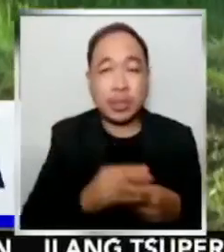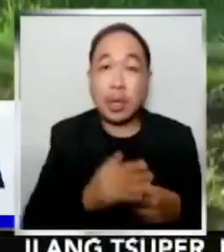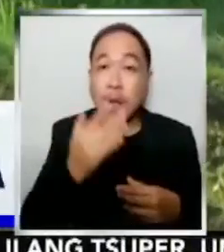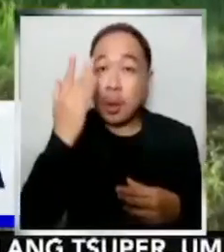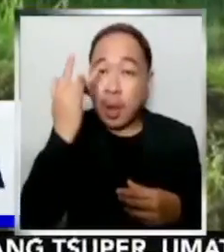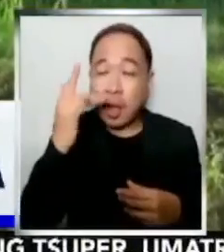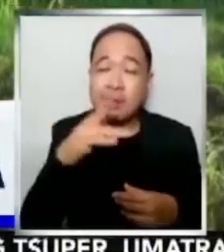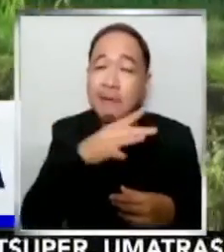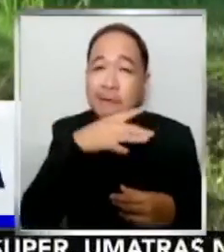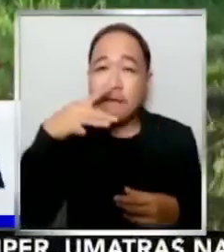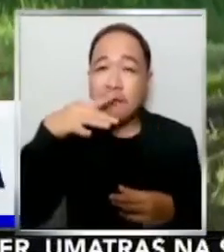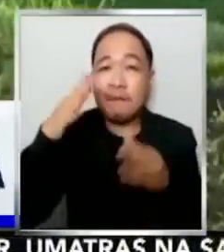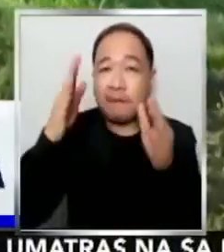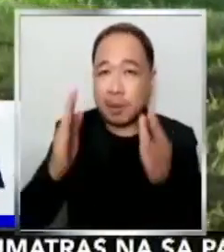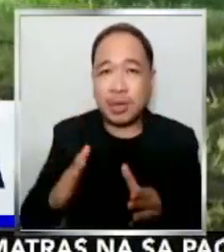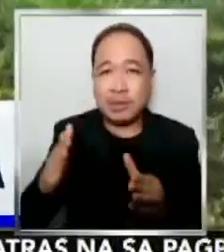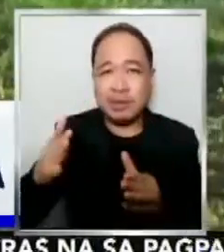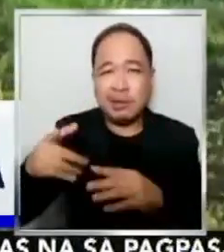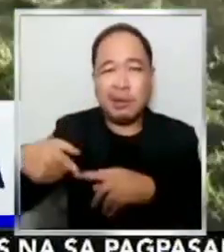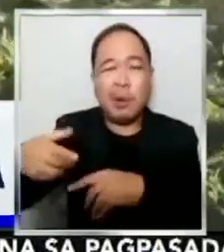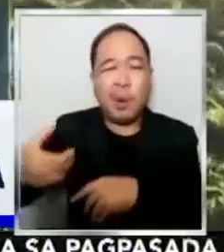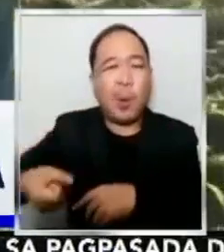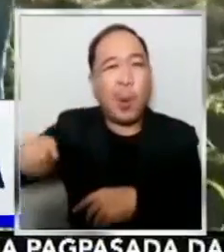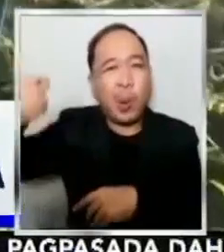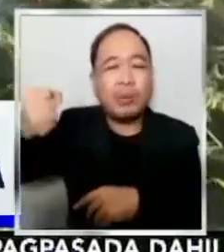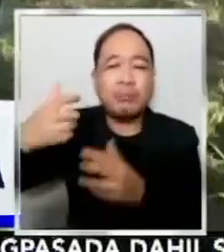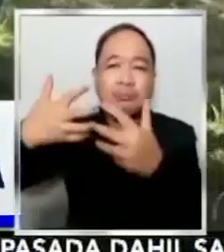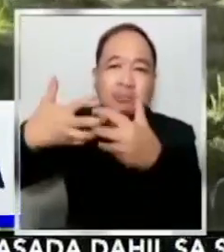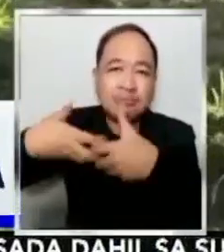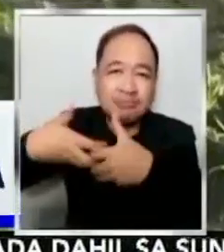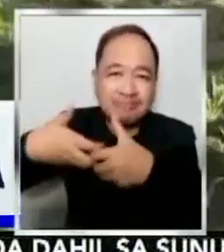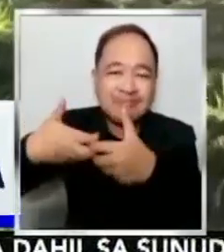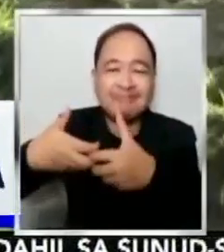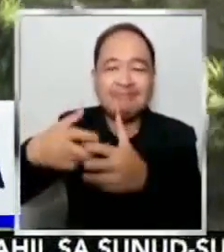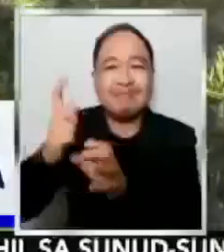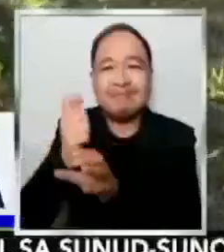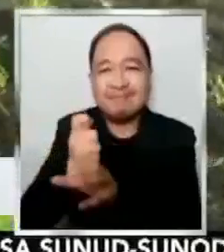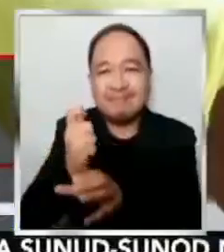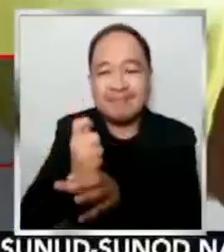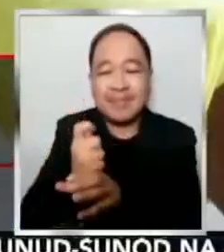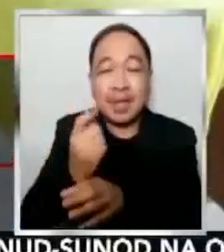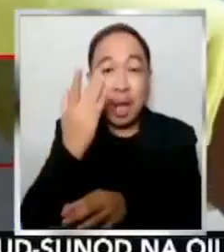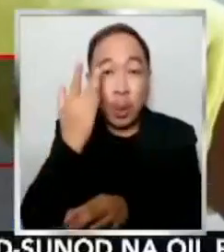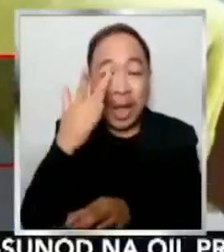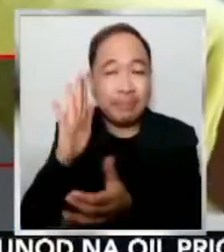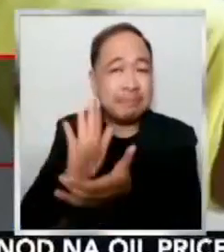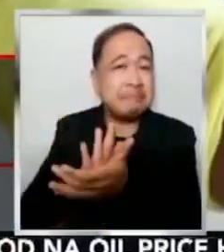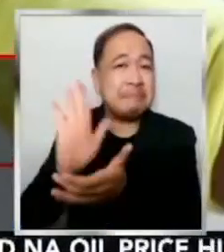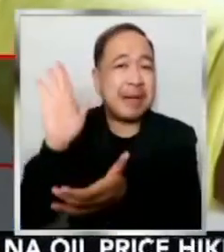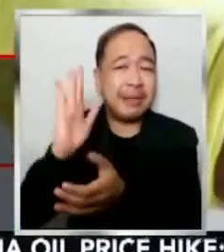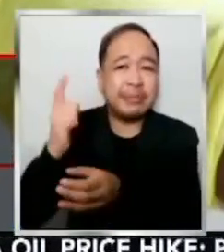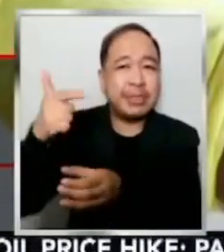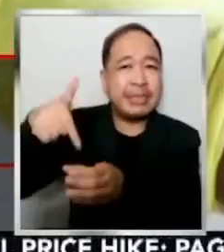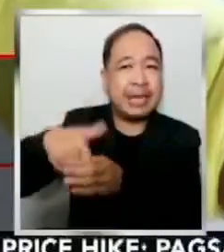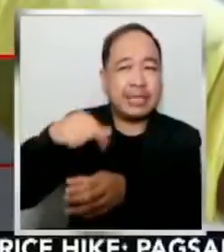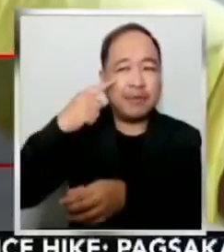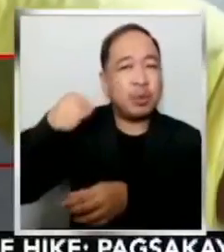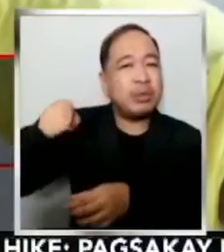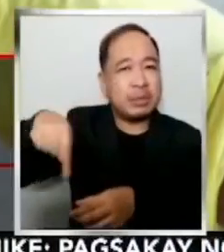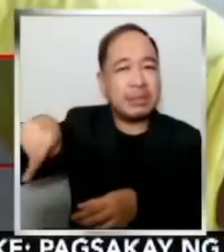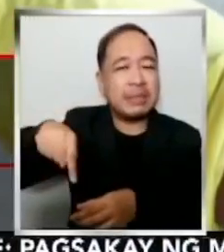ang kanilang mga traktora at kuliglig dahil sa sumisipang presyo ng petrolyo. So nga kay Kedli na